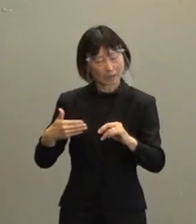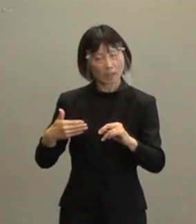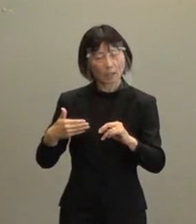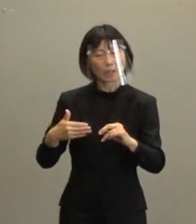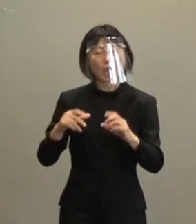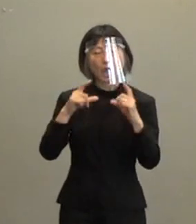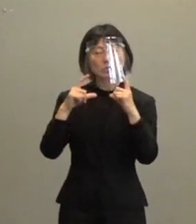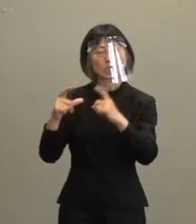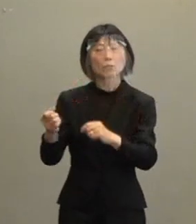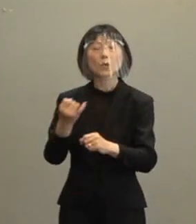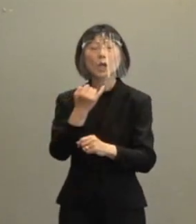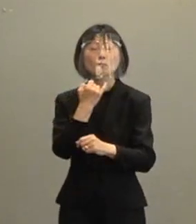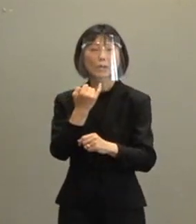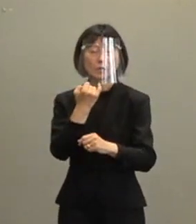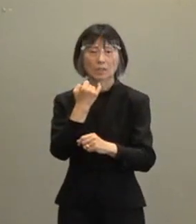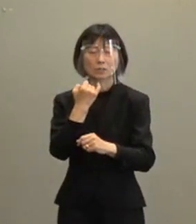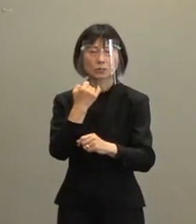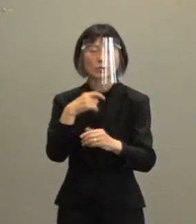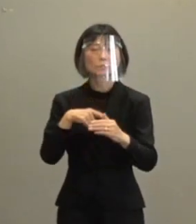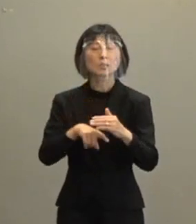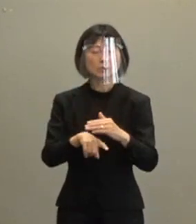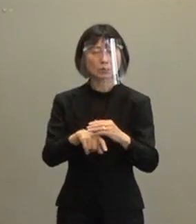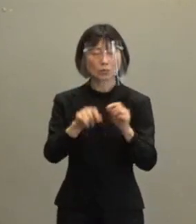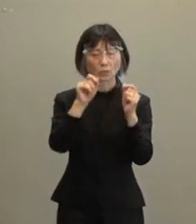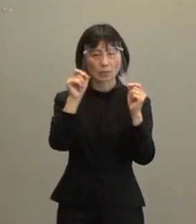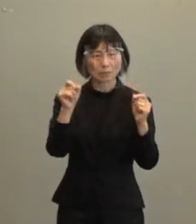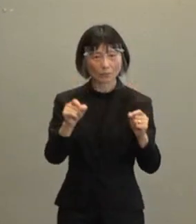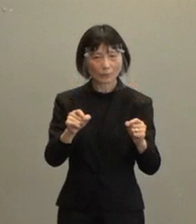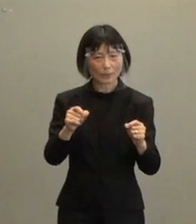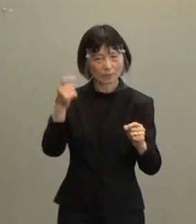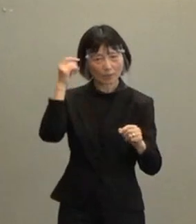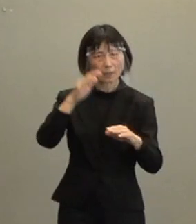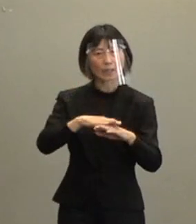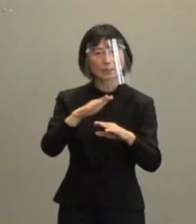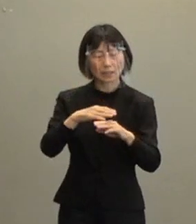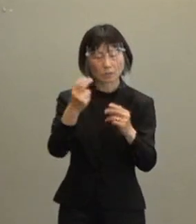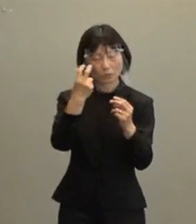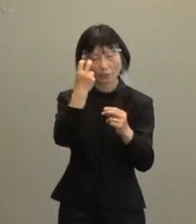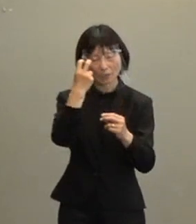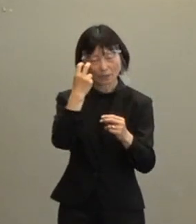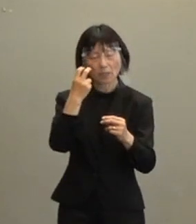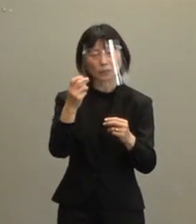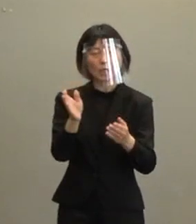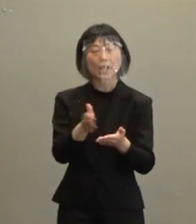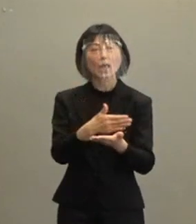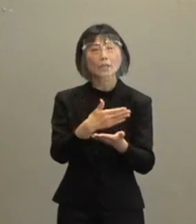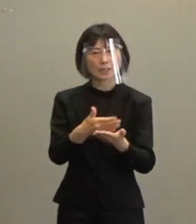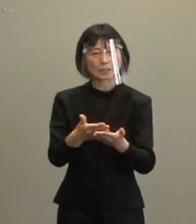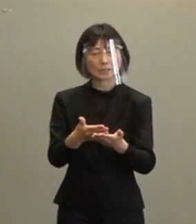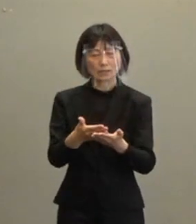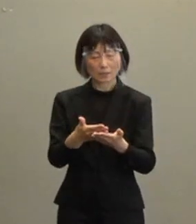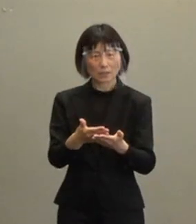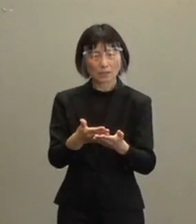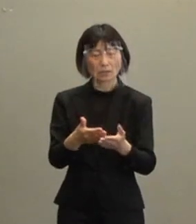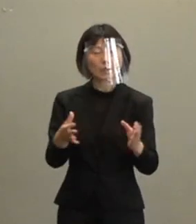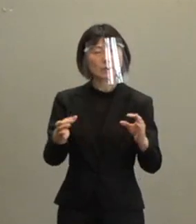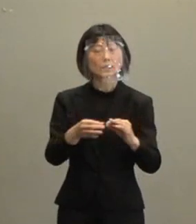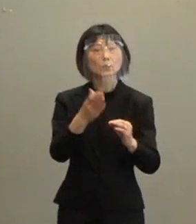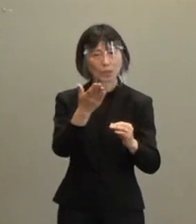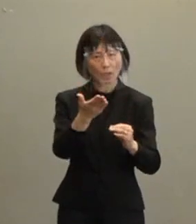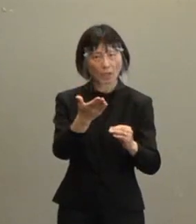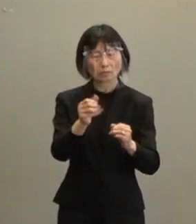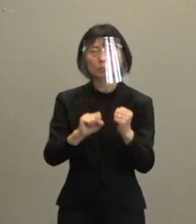ういう、まあ、経緯というんですかね、そういう問題意識の中で調査をされて、その結果をもとにこういった判断をされたという理解でよろしいでしょうか。 まずもとも